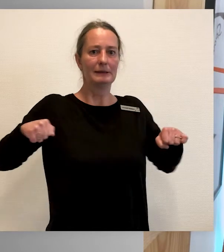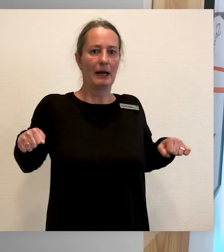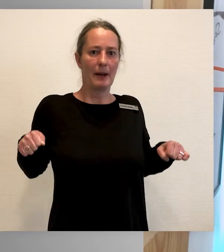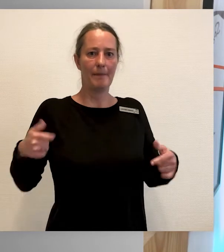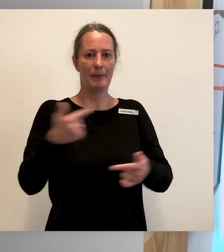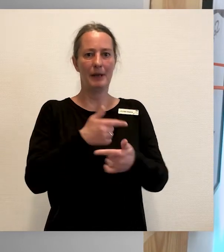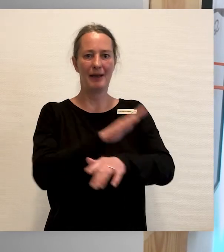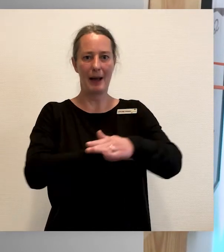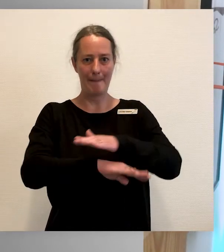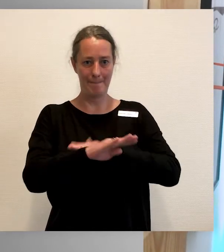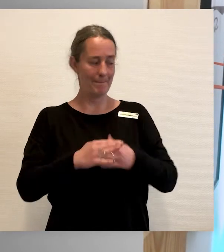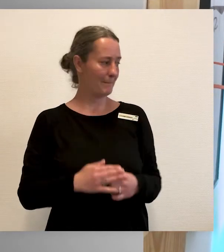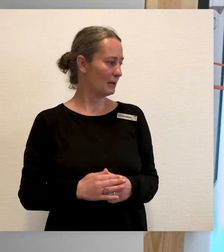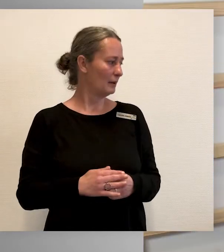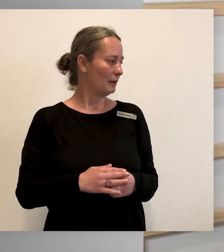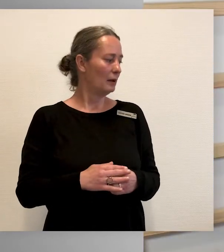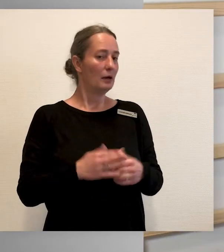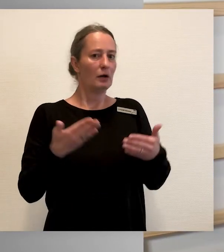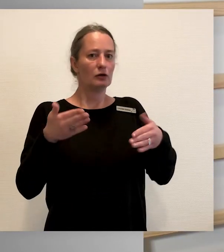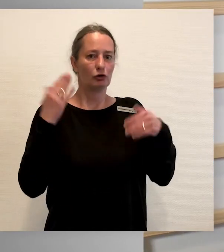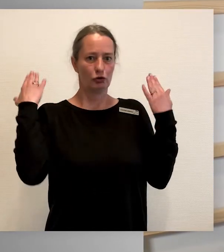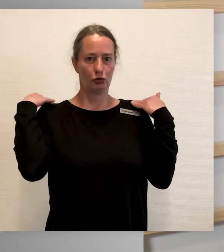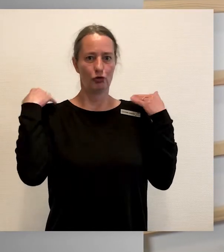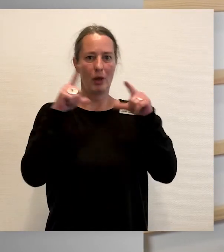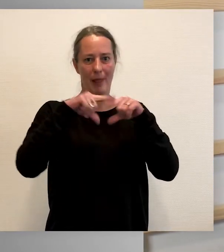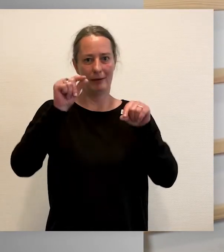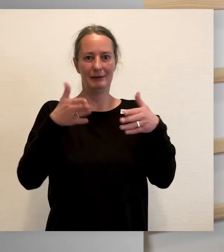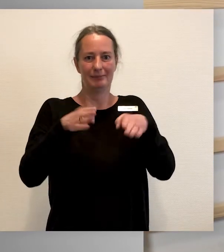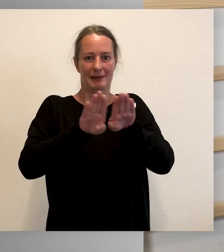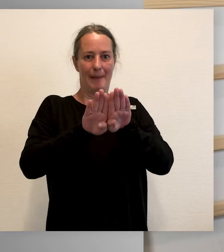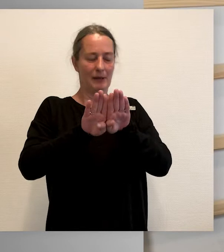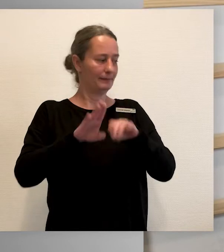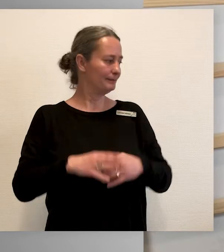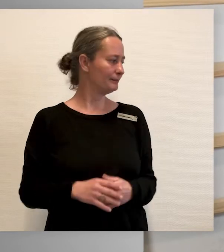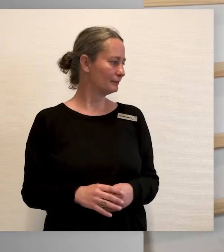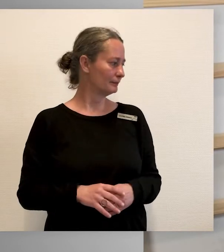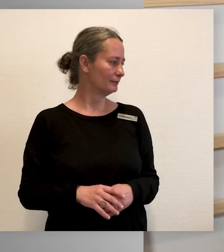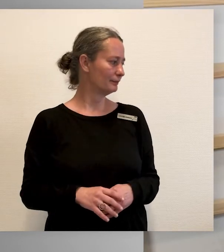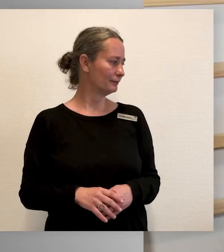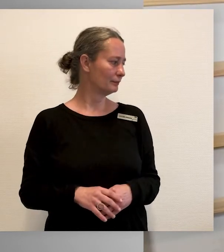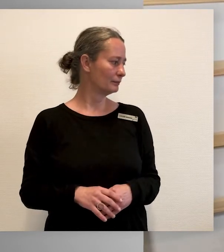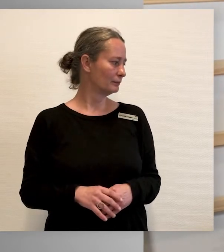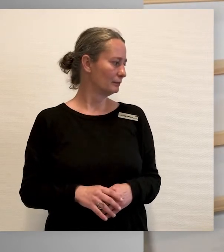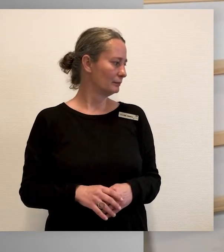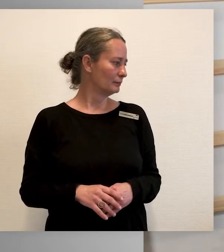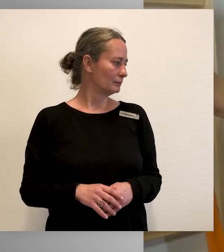du trækker tilbage med begge arme. Samler skulderbladene så meget som muligt. Og kommer frem igen.